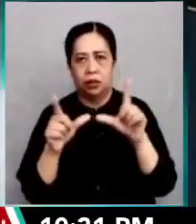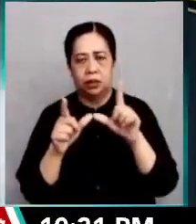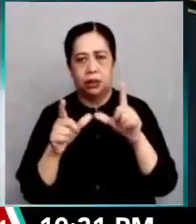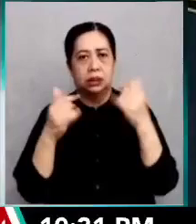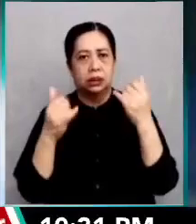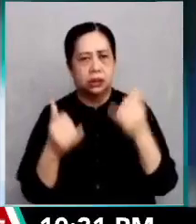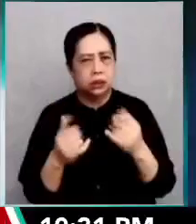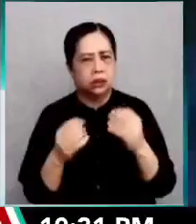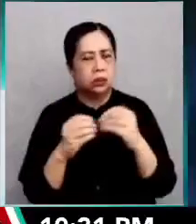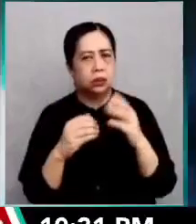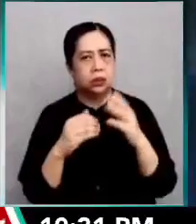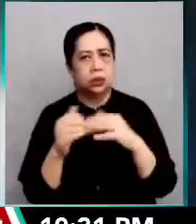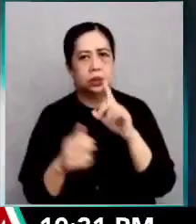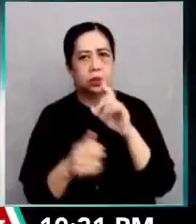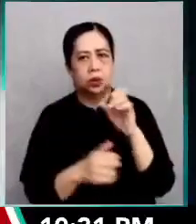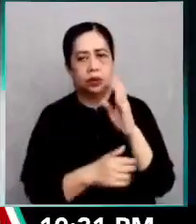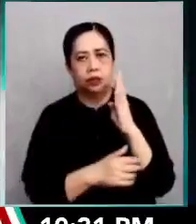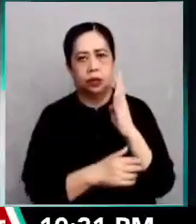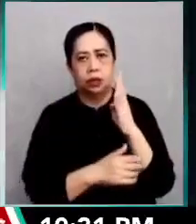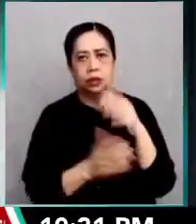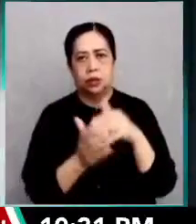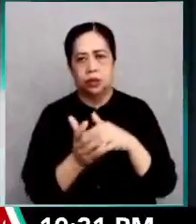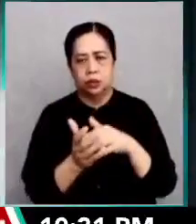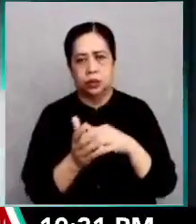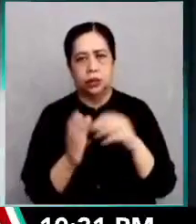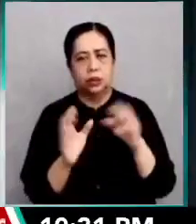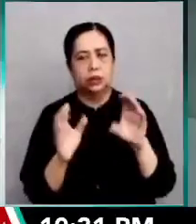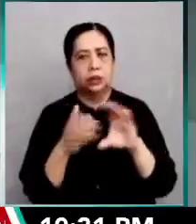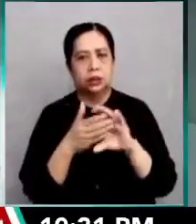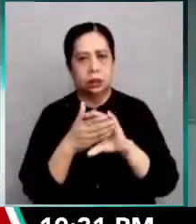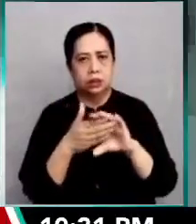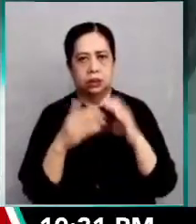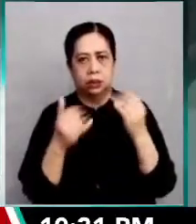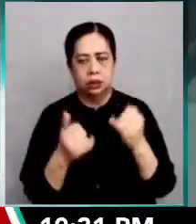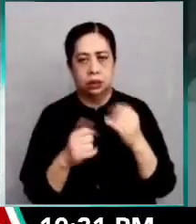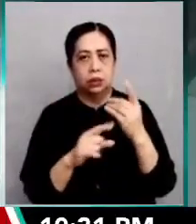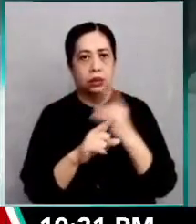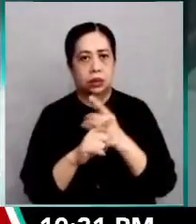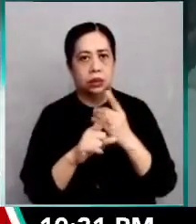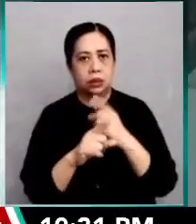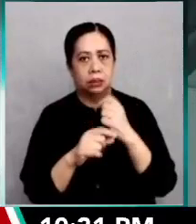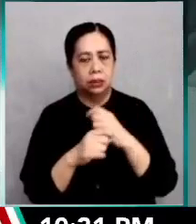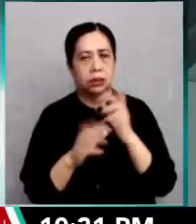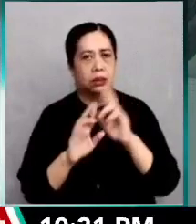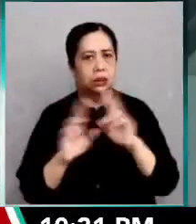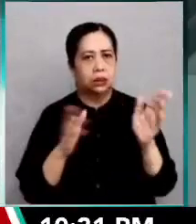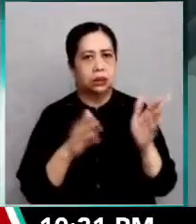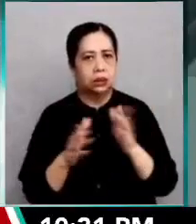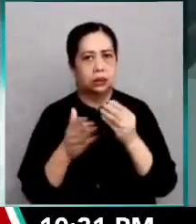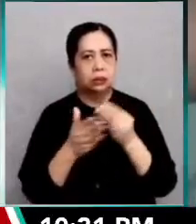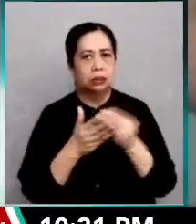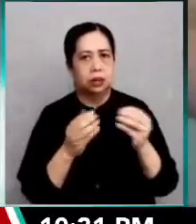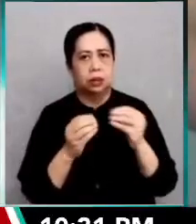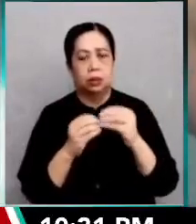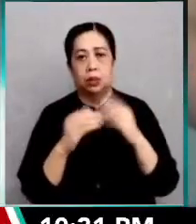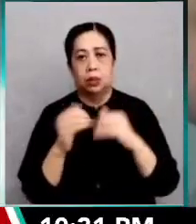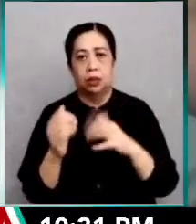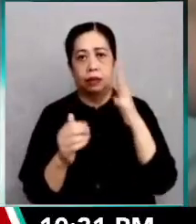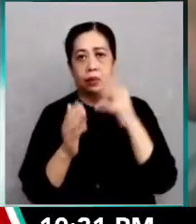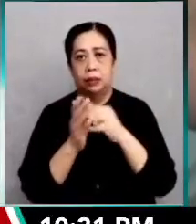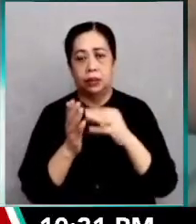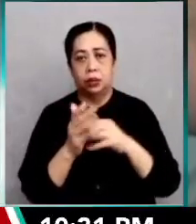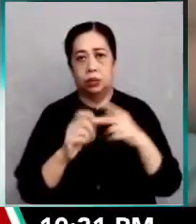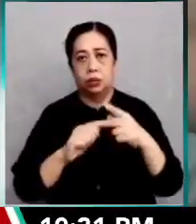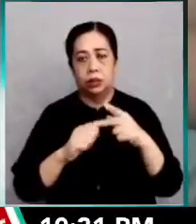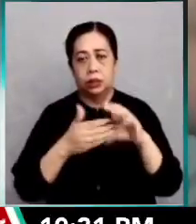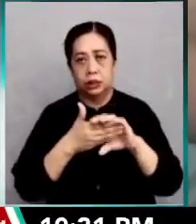mahigit 140,000 cards na lang. Disyembre pa lang ay naghahanda na silang bumili ng mahigit 5 milyong plastic cards